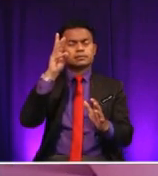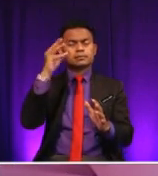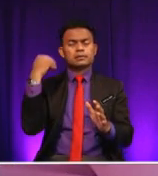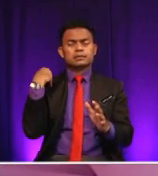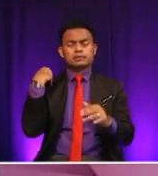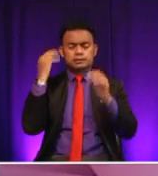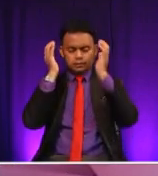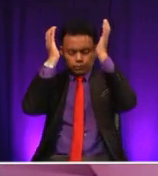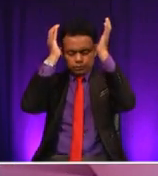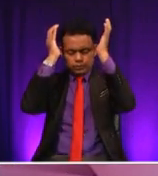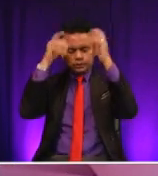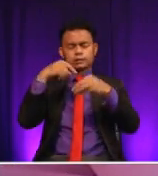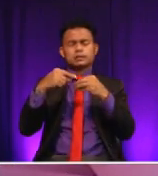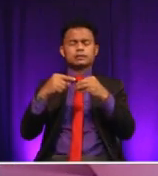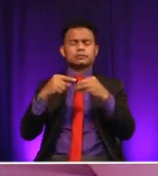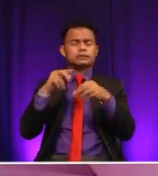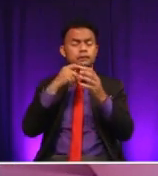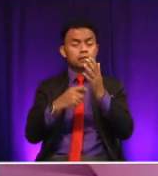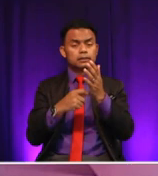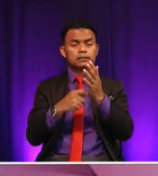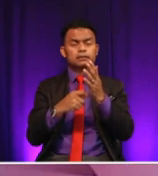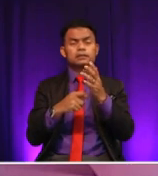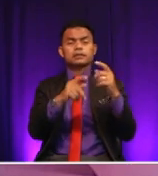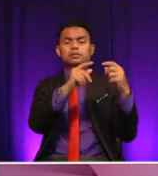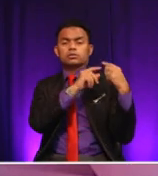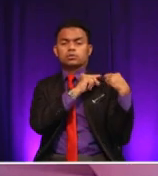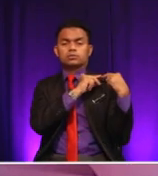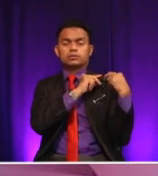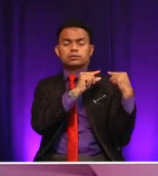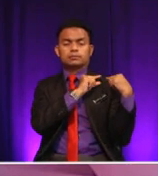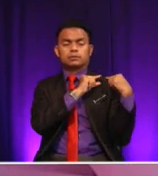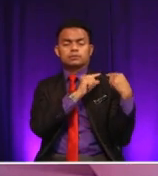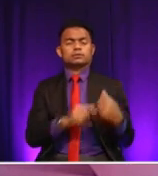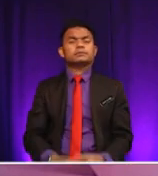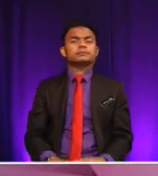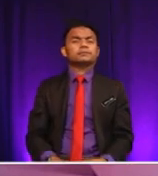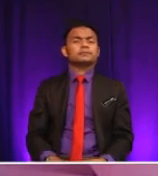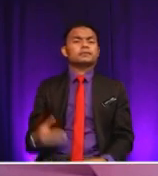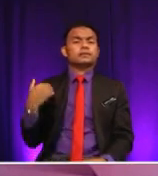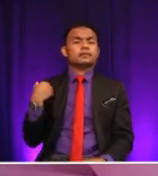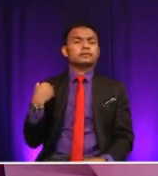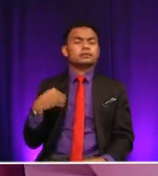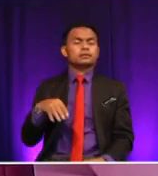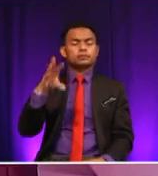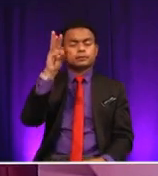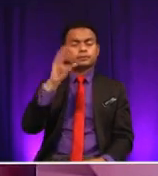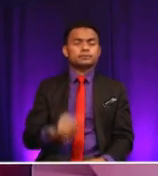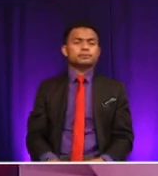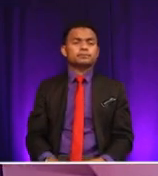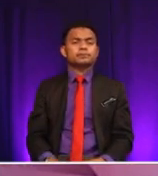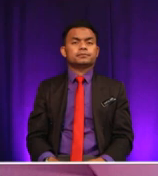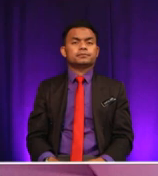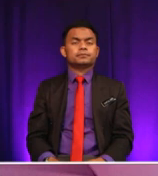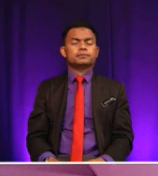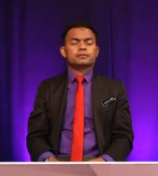tanggung jawab nilai tanggung jawab berada pada rangkap yang keenam dimana pada rangkap yang keenam